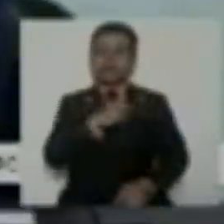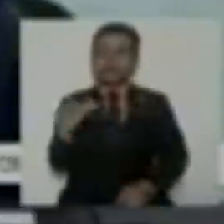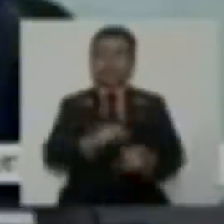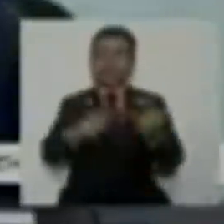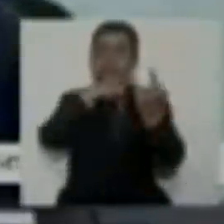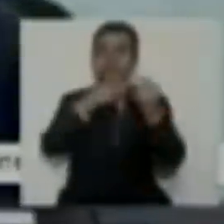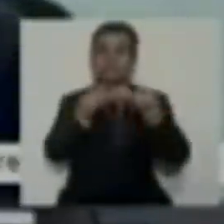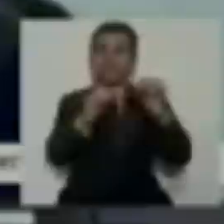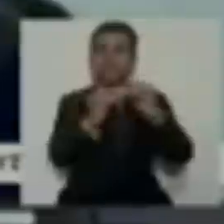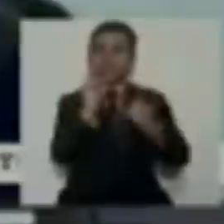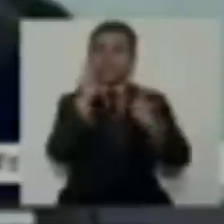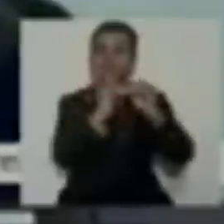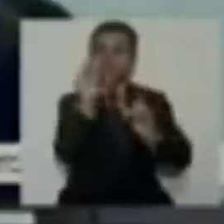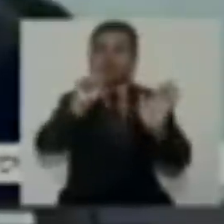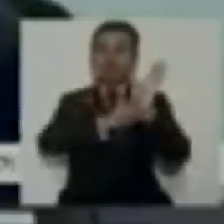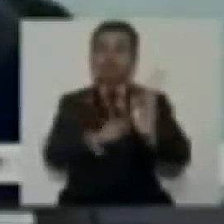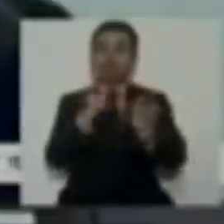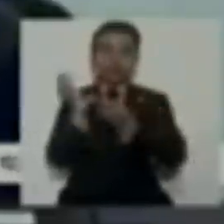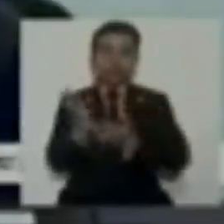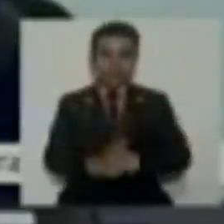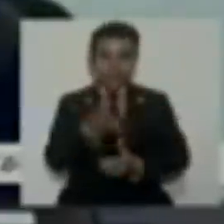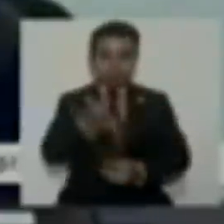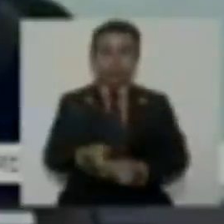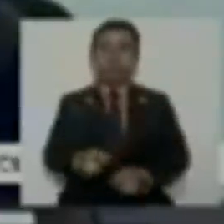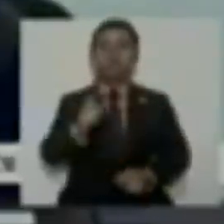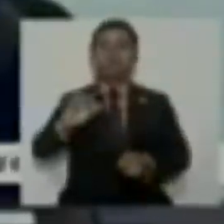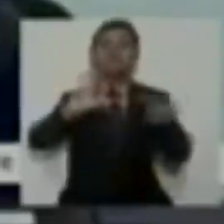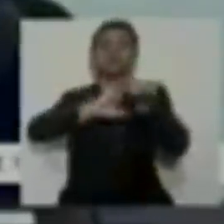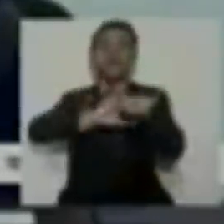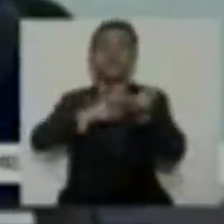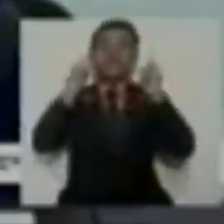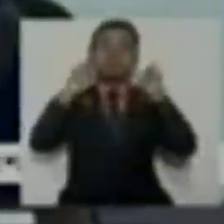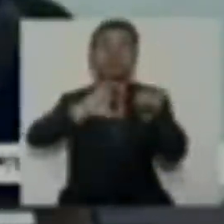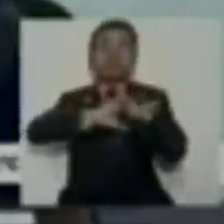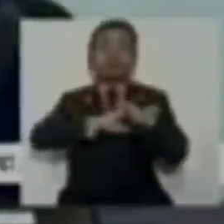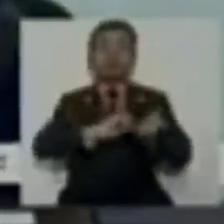মন্ত্রী জনাব জাহিদ মালিক এমপি মহোদয়ের কাছে। মাননীয় মন্ত্রী,